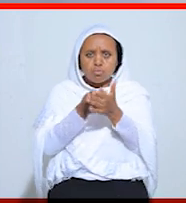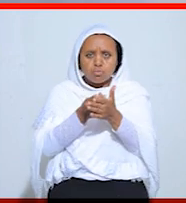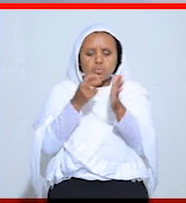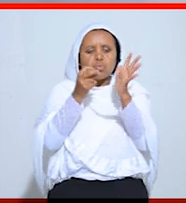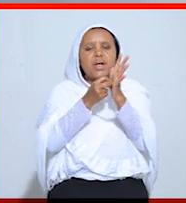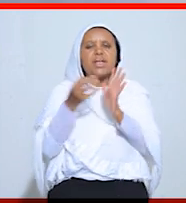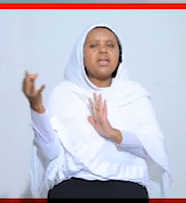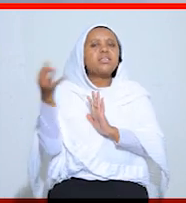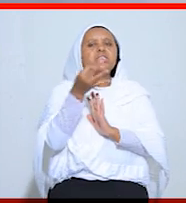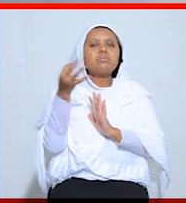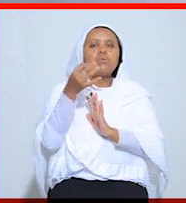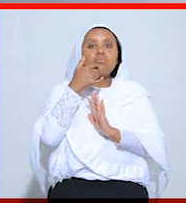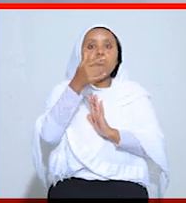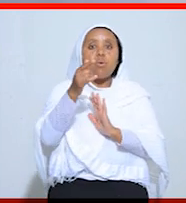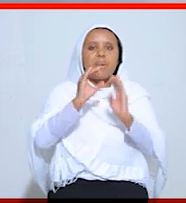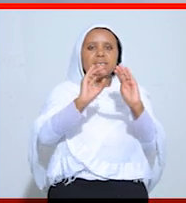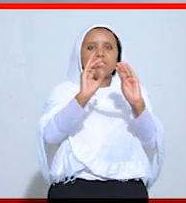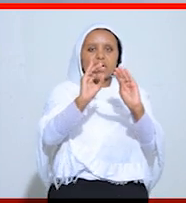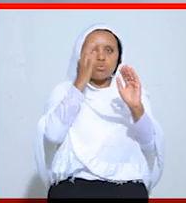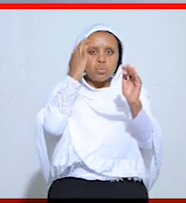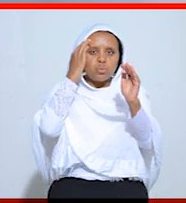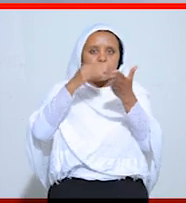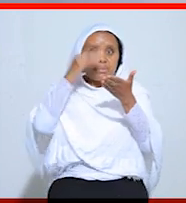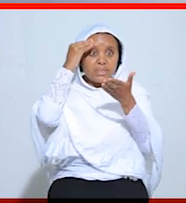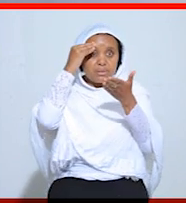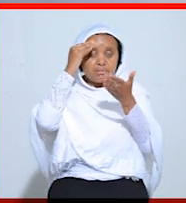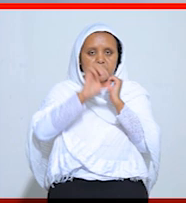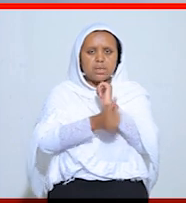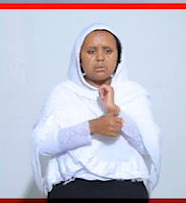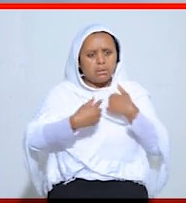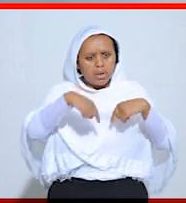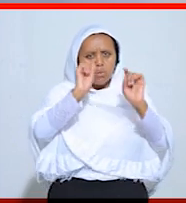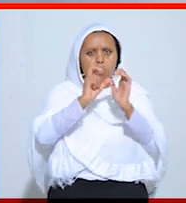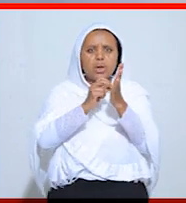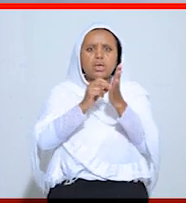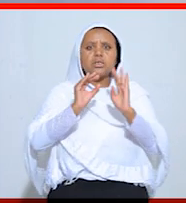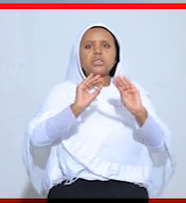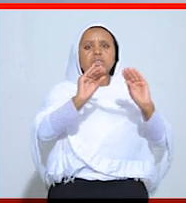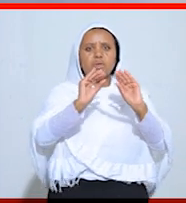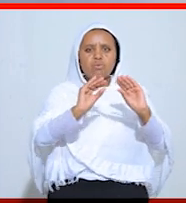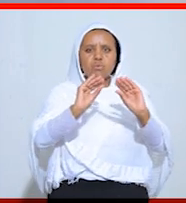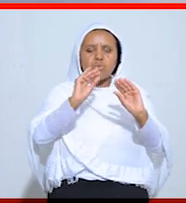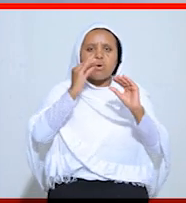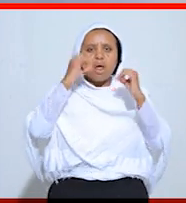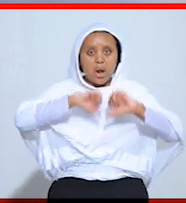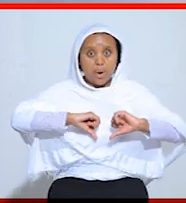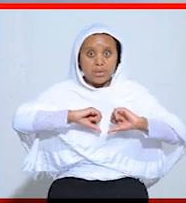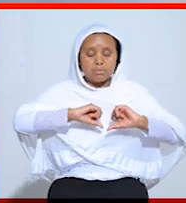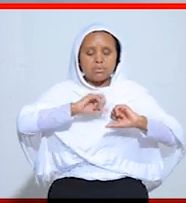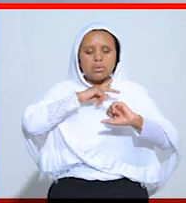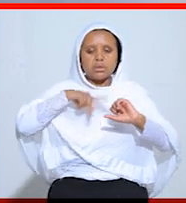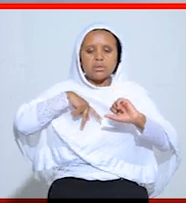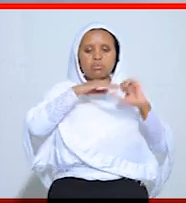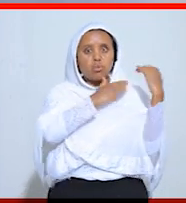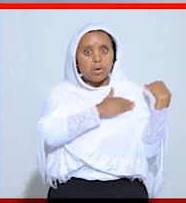ለፍጥረት ሁሉ ወንጌልን ስበኩ ብሎ ባስተማራቸው ትምህርት መሰረት ሄደው ወንጌልን ሲሰብኩ አላውያን